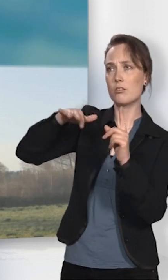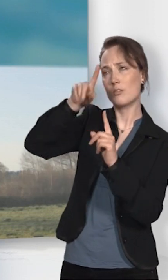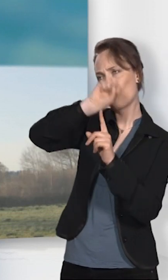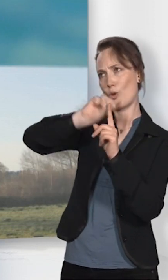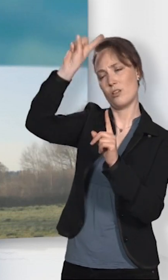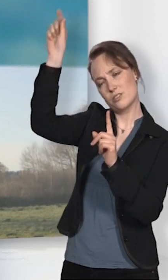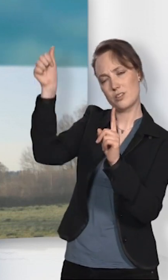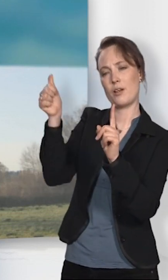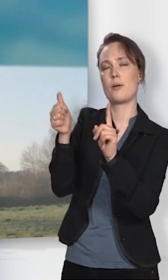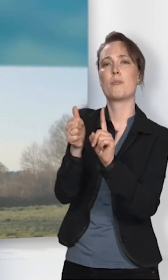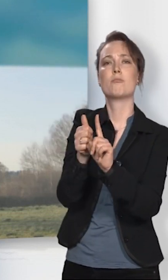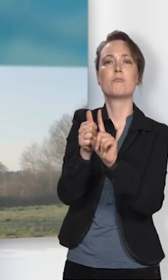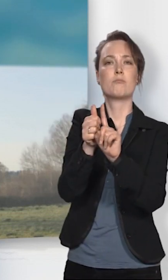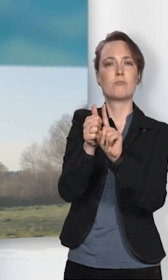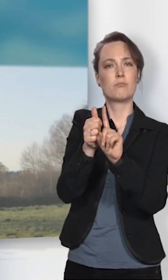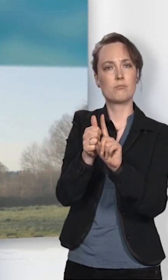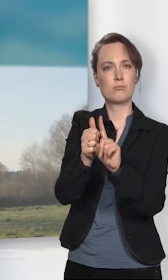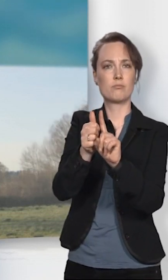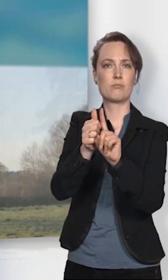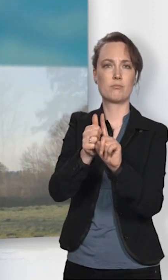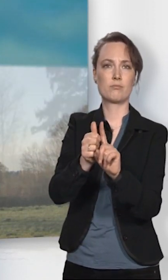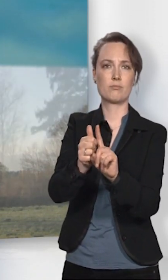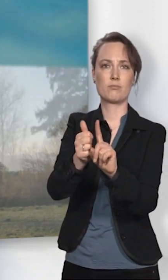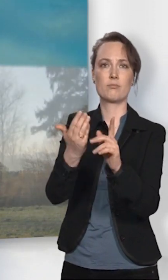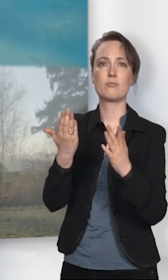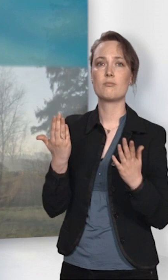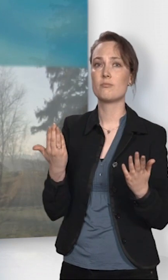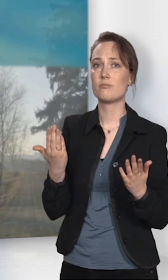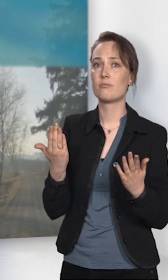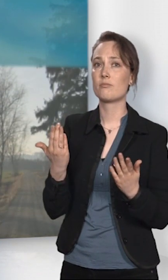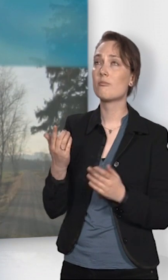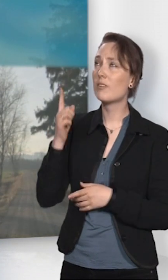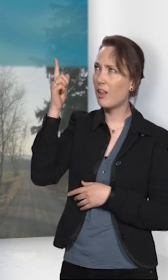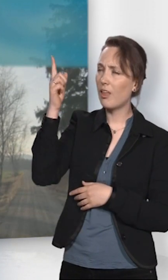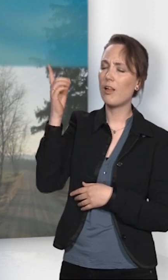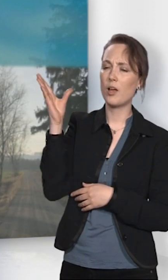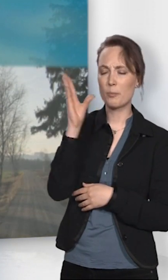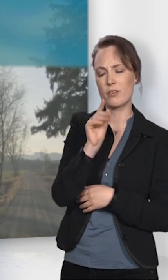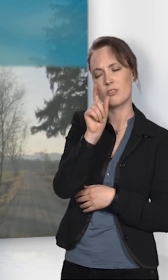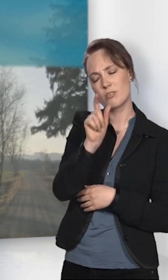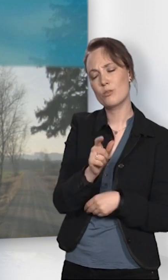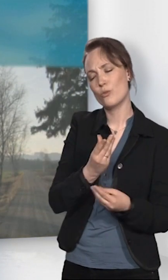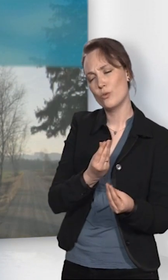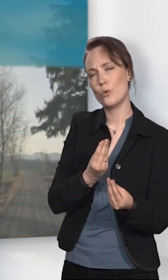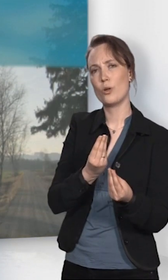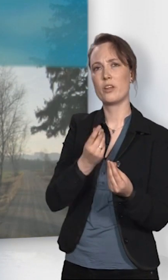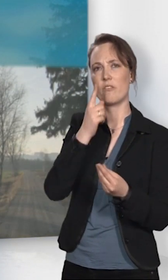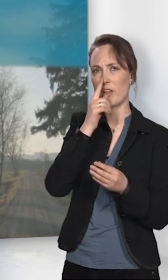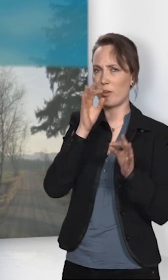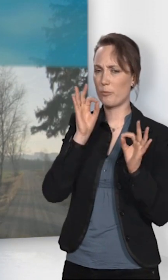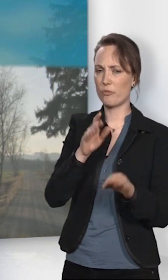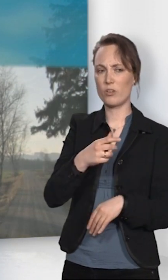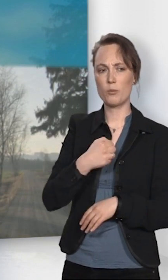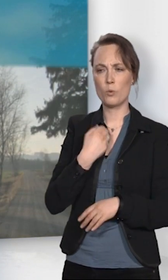zu dir, wenn alles um dich brennt. Er fühlt mit dir, wenn dich plötzlich